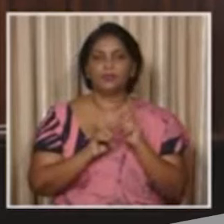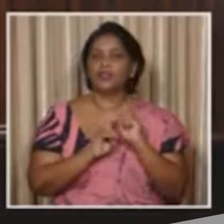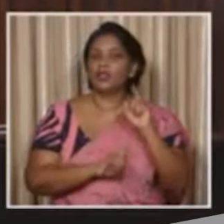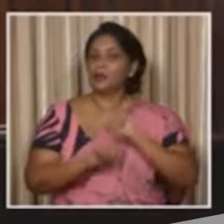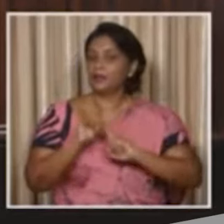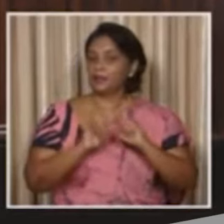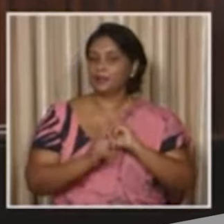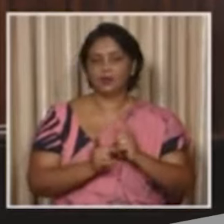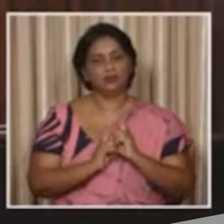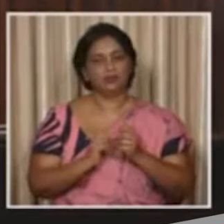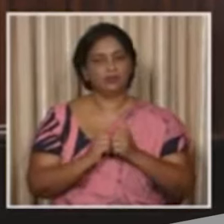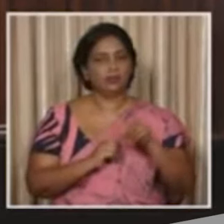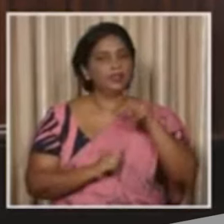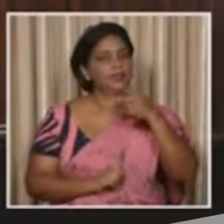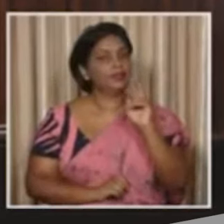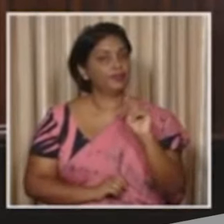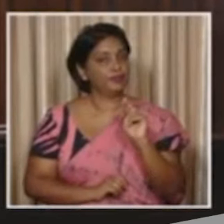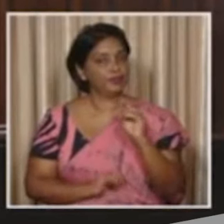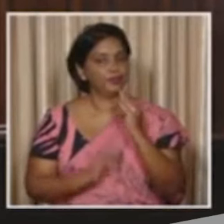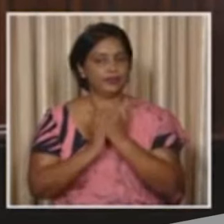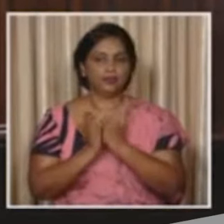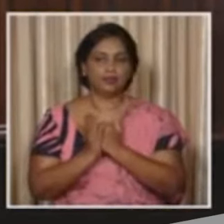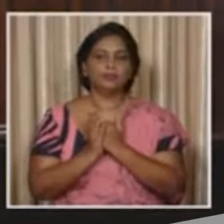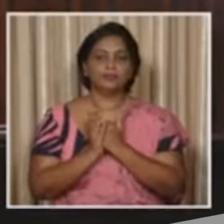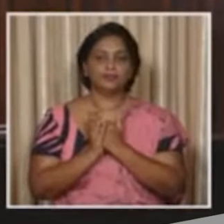පාර්ලිමේන්තුවේ ස්ථාවර නියෝග 120 විධිවිධාන සහ